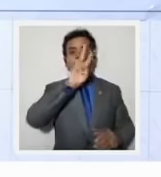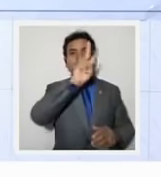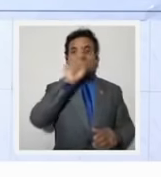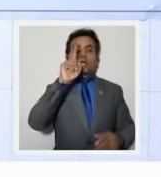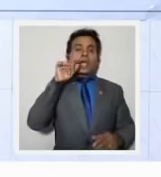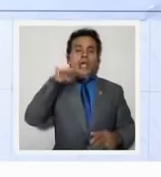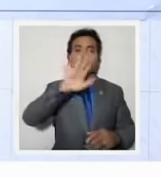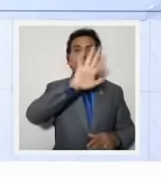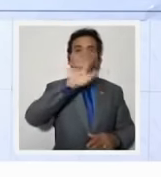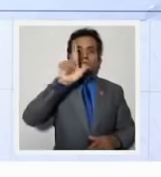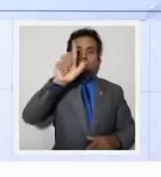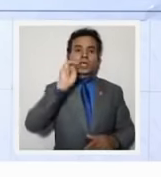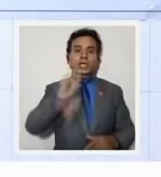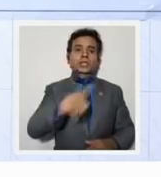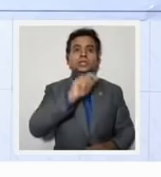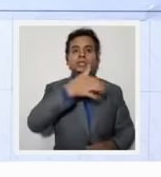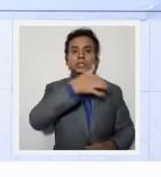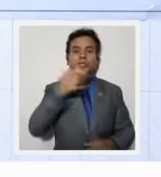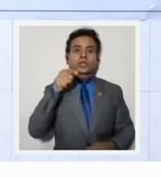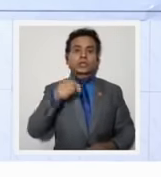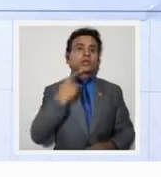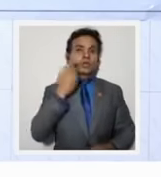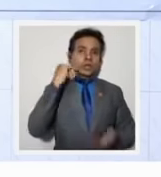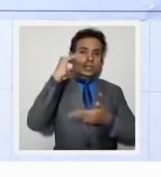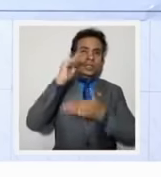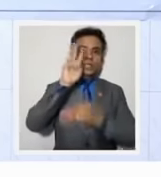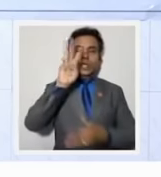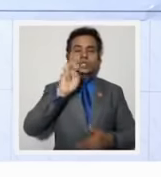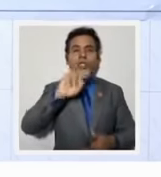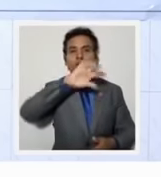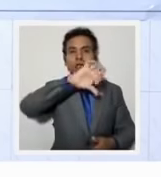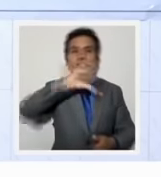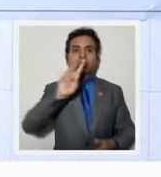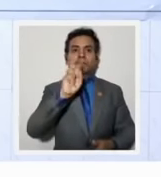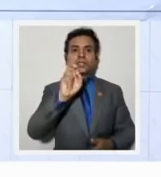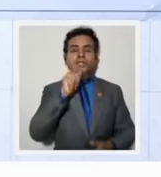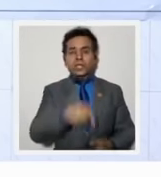24 ঘন্টায় সংগৃহীত হয়েছে 24,922 এবং এ পর্যন্ত